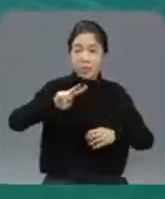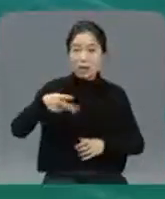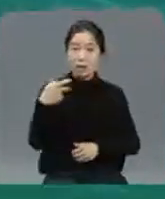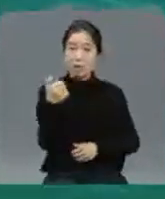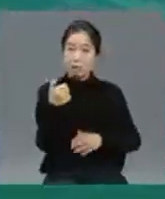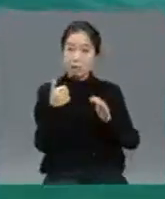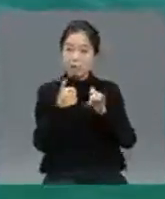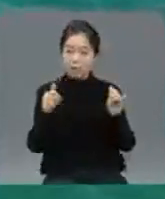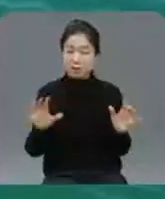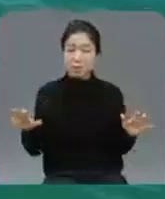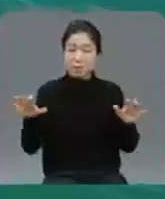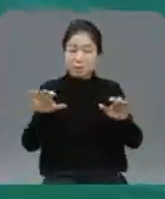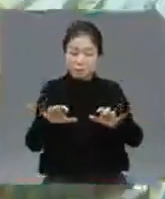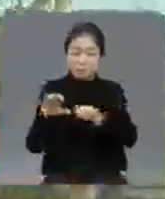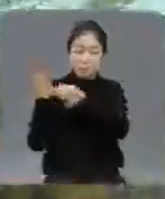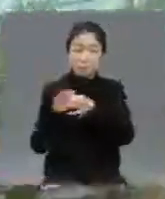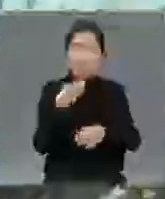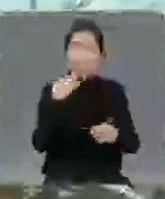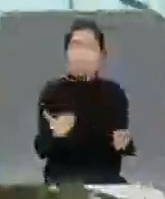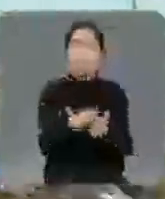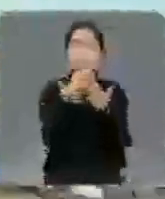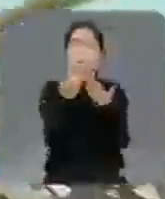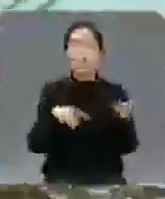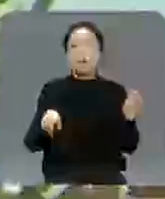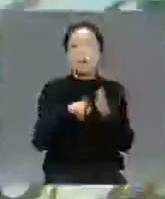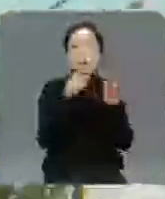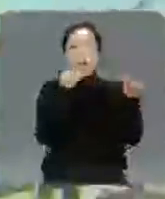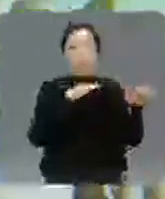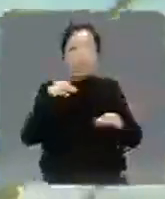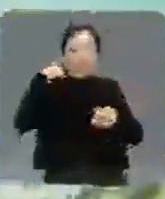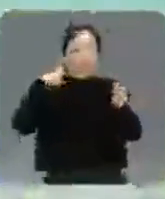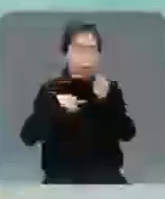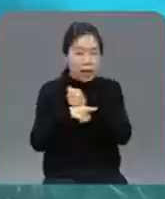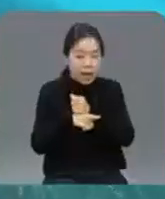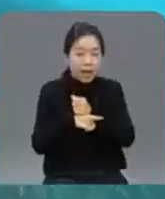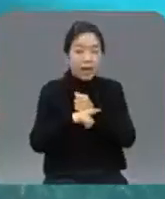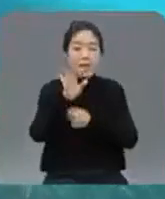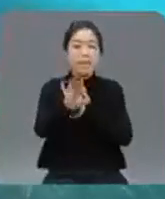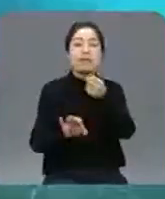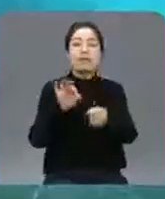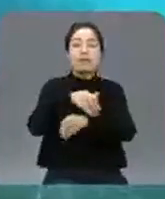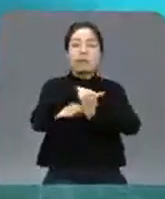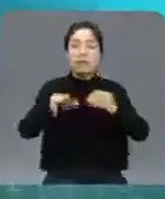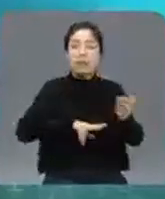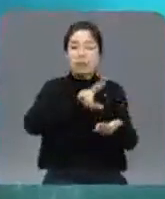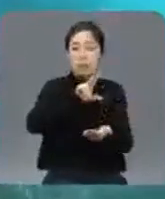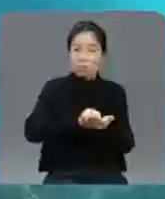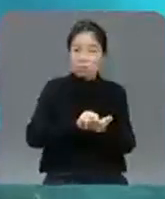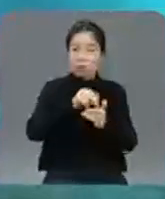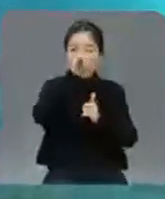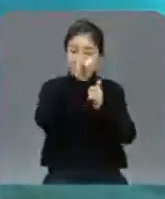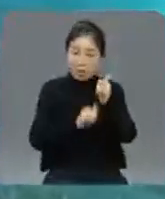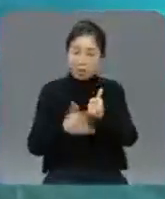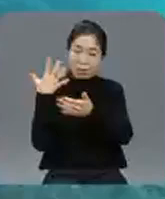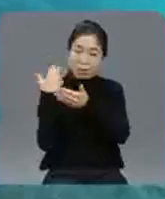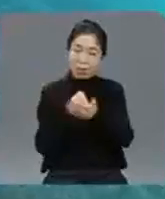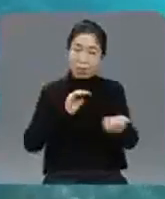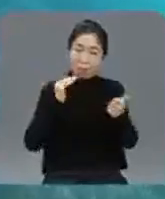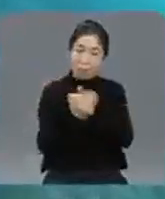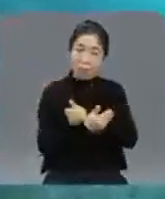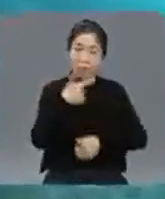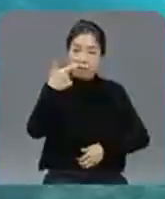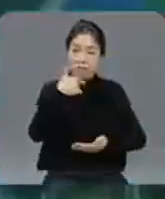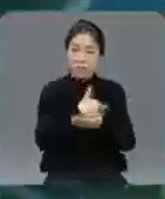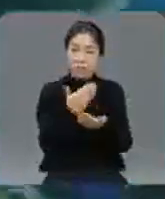명이 참여해 지속 가능한 발전을 위한 해양 과학의 10개년 계획을 의제로 역사와 보존 보호 등 여섯 개 분야